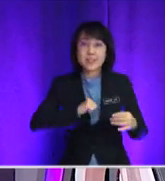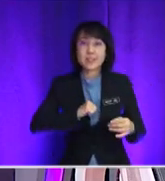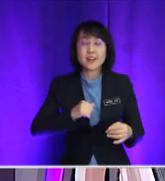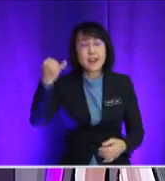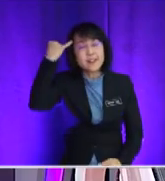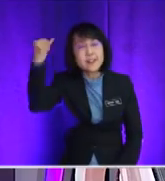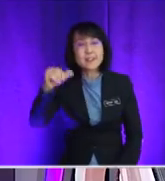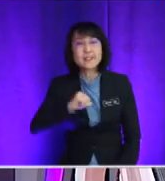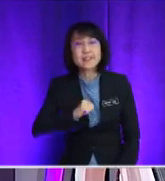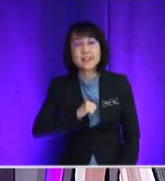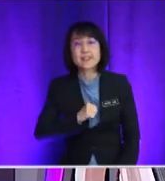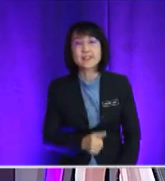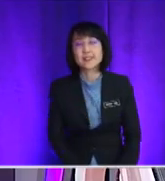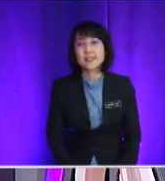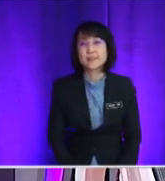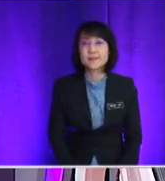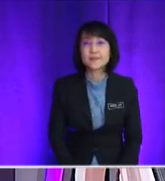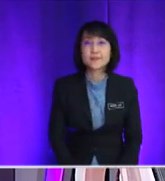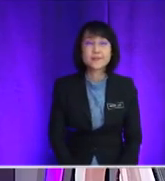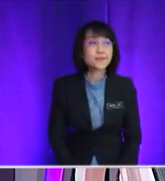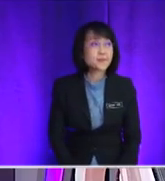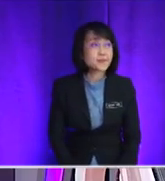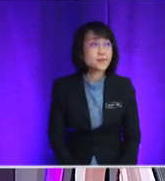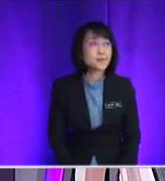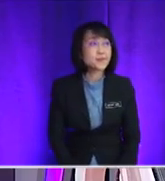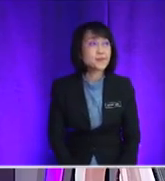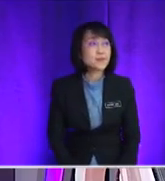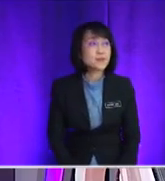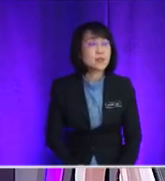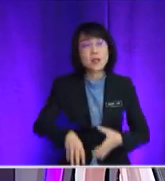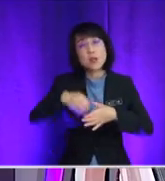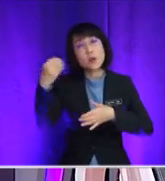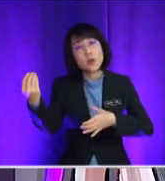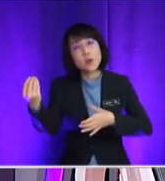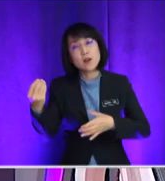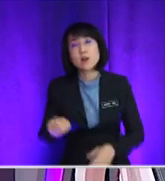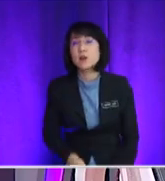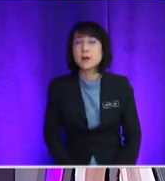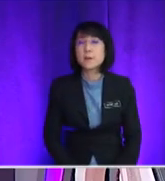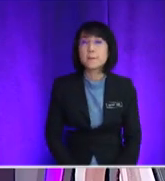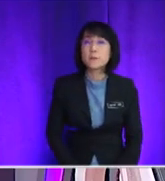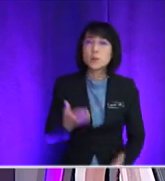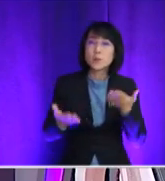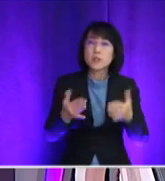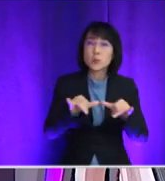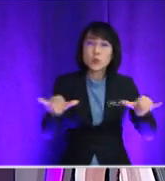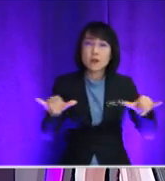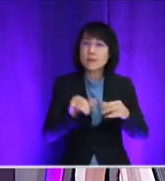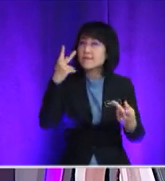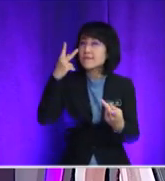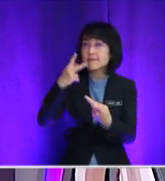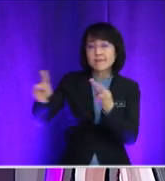dengan Febri pulang dan juga kalau macam keluar belum tentu lagi ada ukuran yang sesuai untuk kita